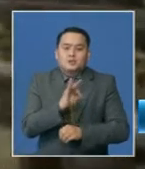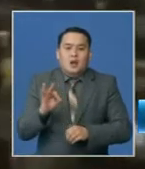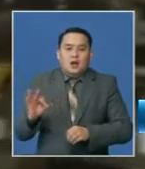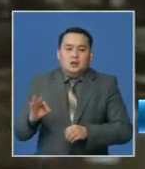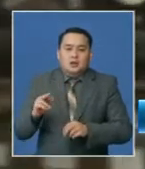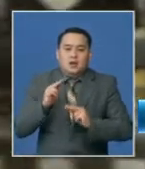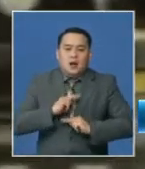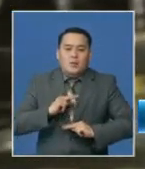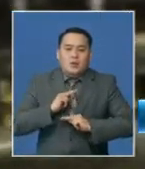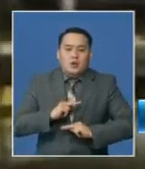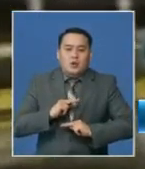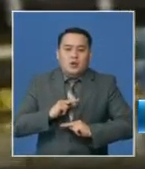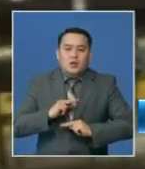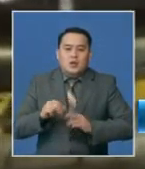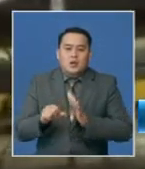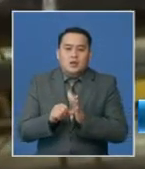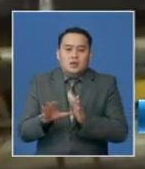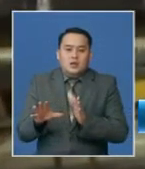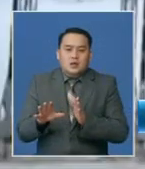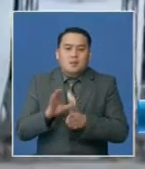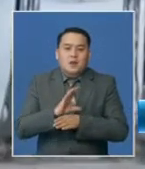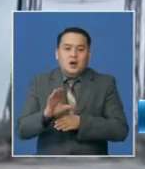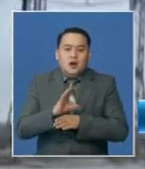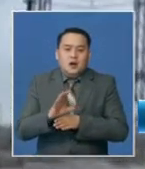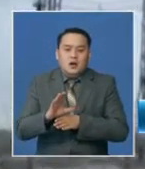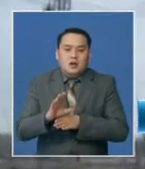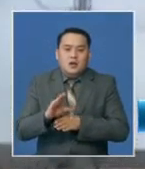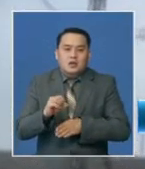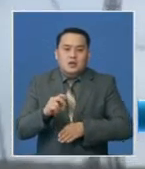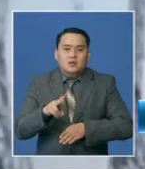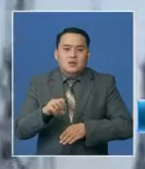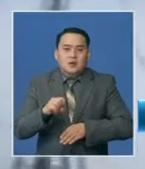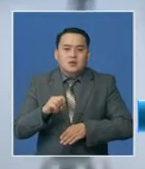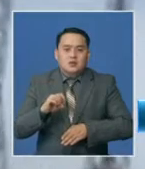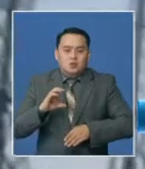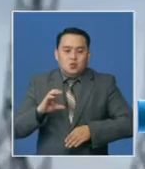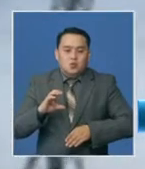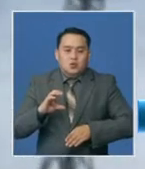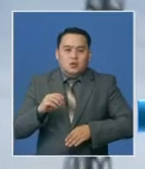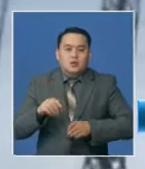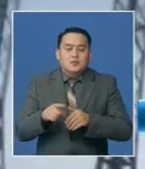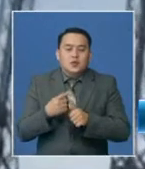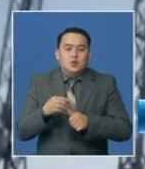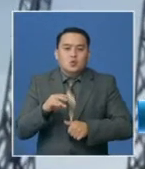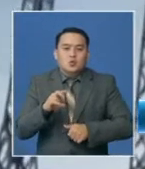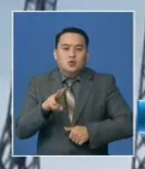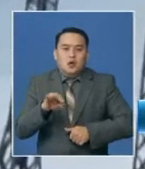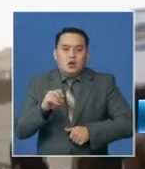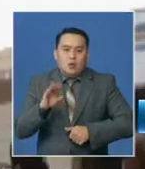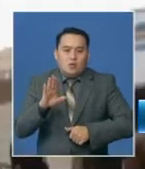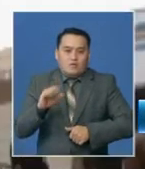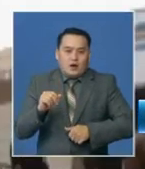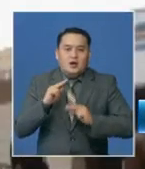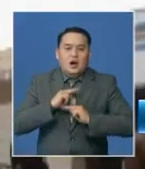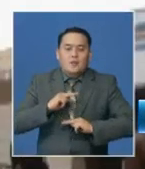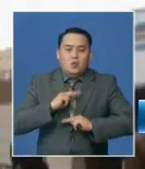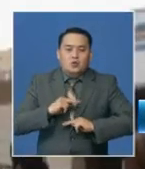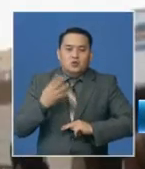и разъединители. Это позволит увеличить срок службы оборудования, снизятся и расходы на эксплуатацию. Мощность